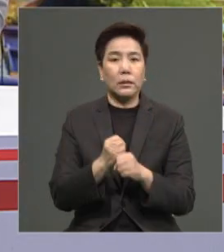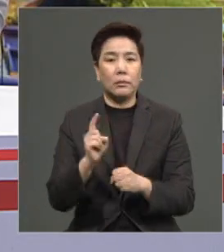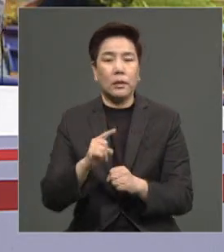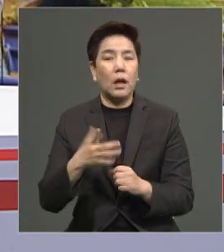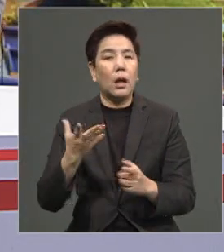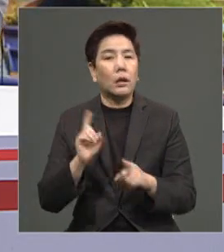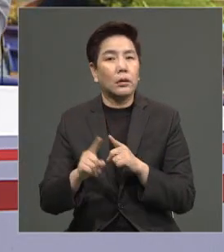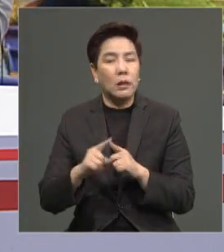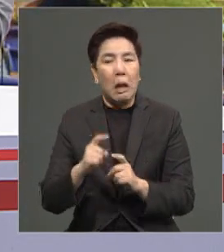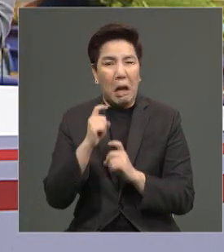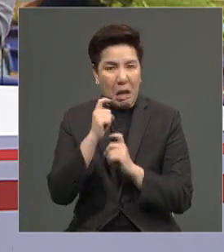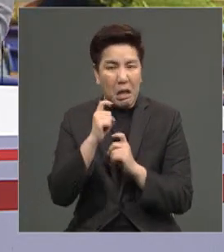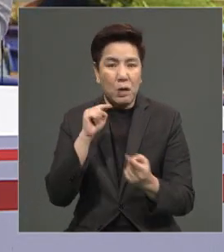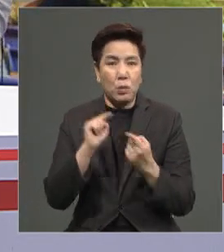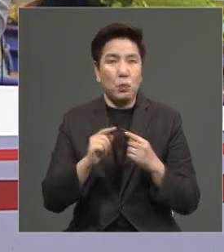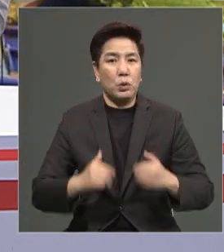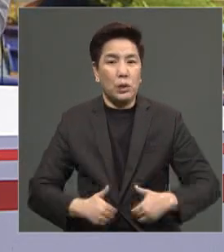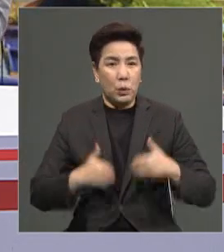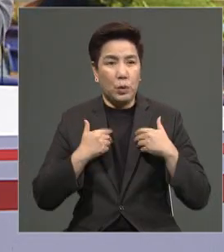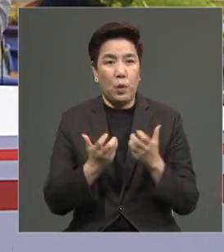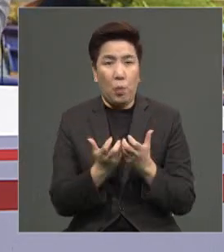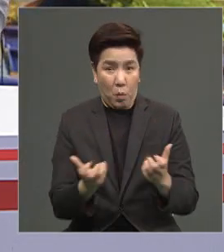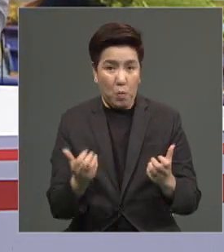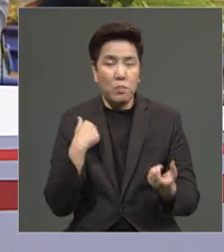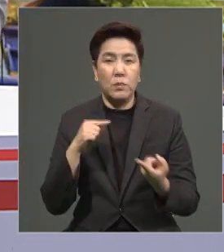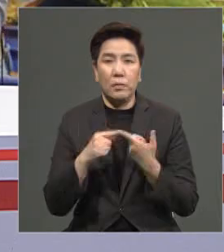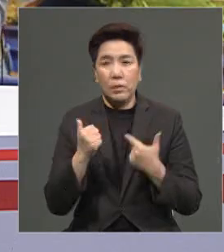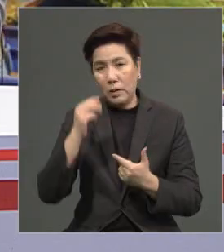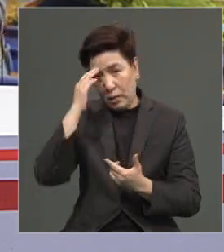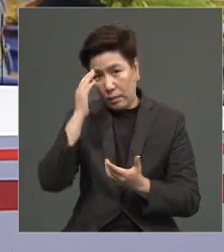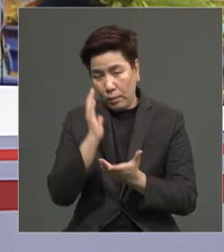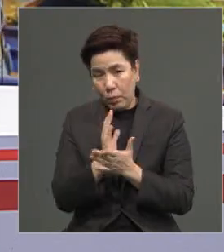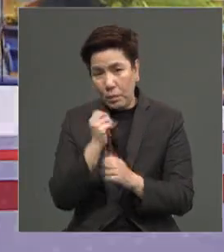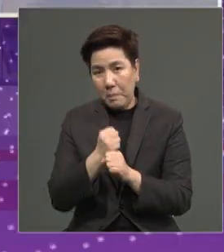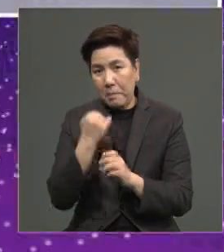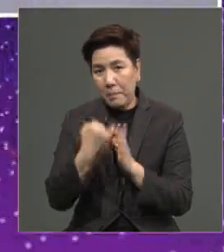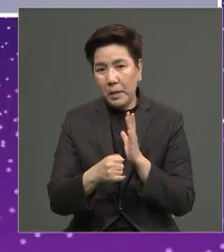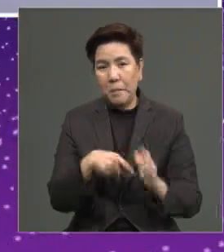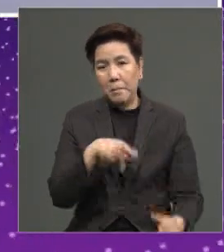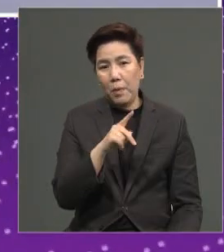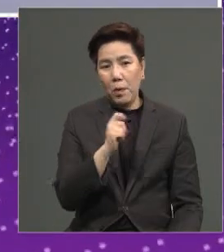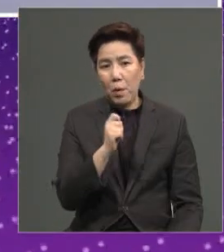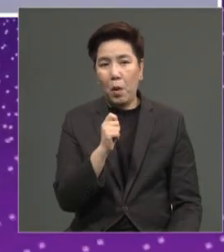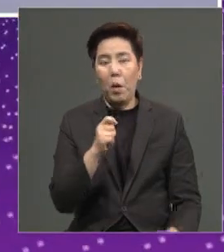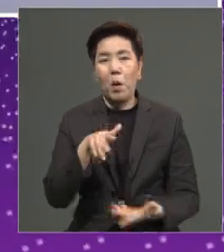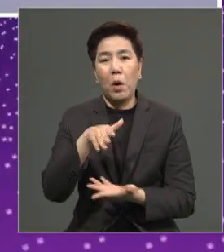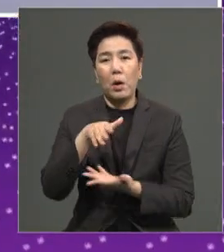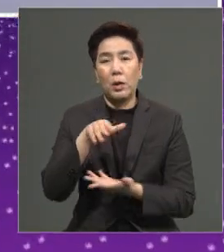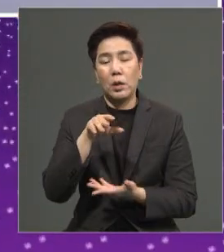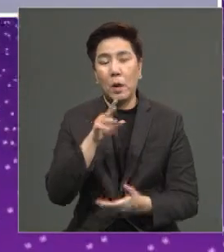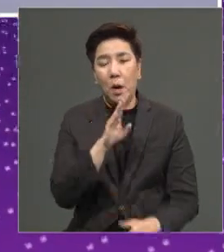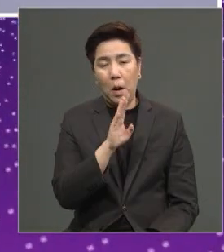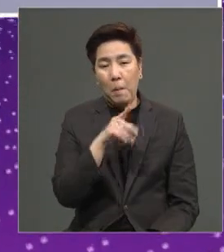ช็อตนะถูกนะมันอันตรายต่อชีวิตและทรัพย์สินได้นะครับวันนี้ทางตำรวจปราบปรามการกระทำความผิดเกี่ยวกับอาชญกรรมทางเศรษฐกิจหรือว่า